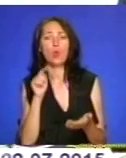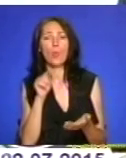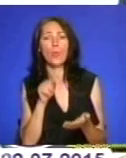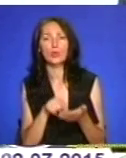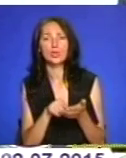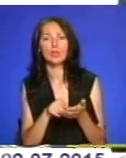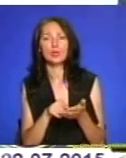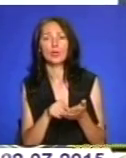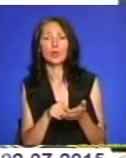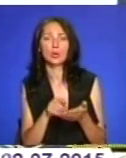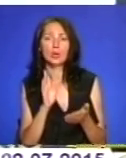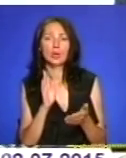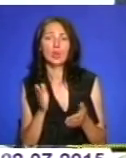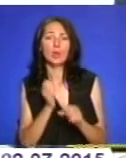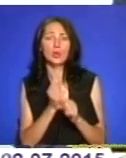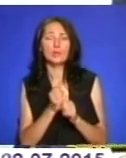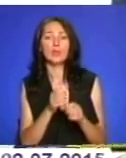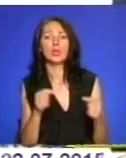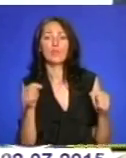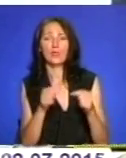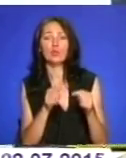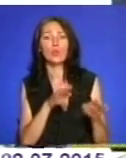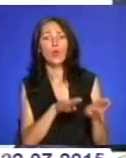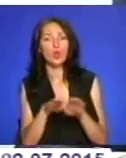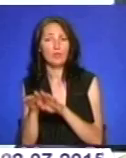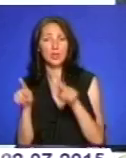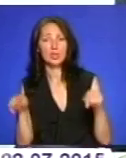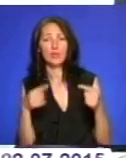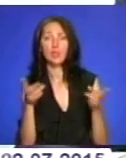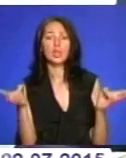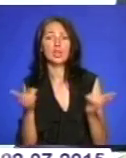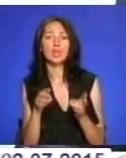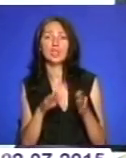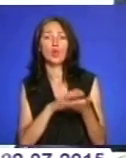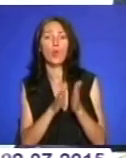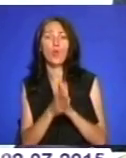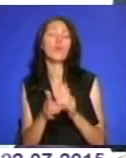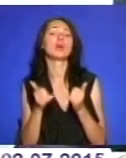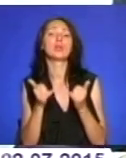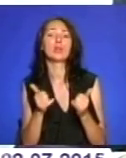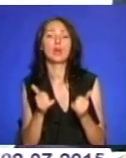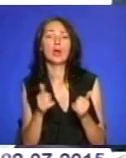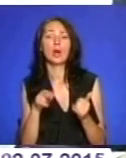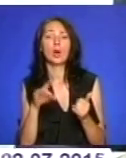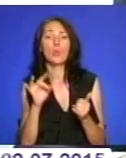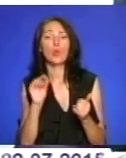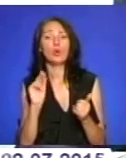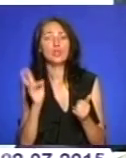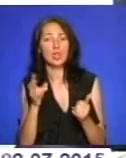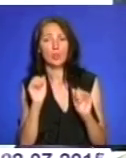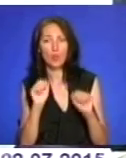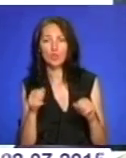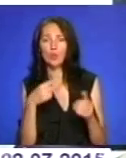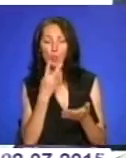на відповідному рівні, створити належні умови для прочан. Ми можемо показати, що ми можемо